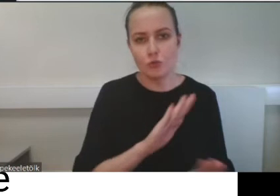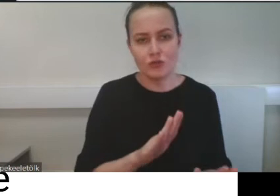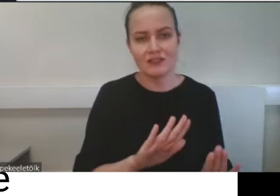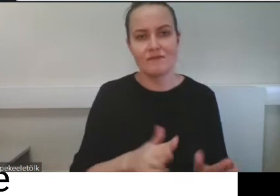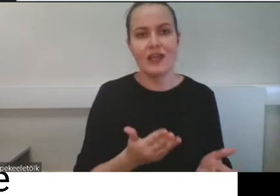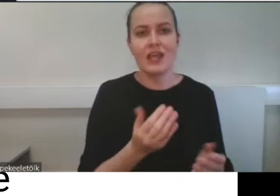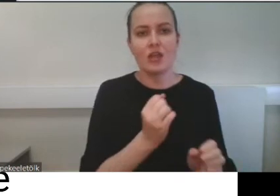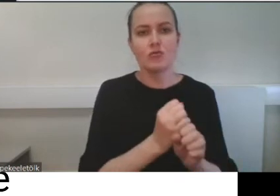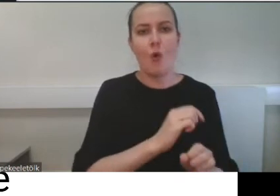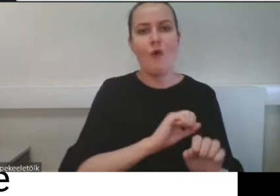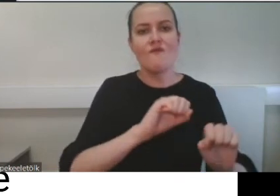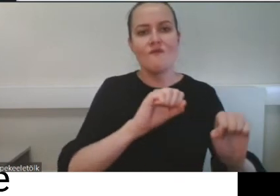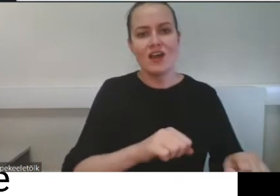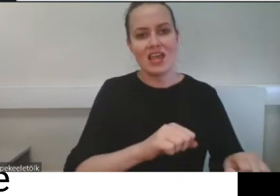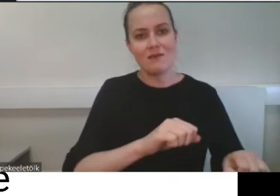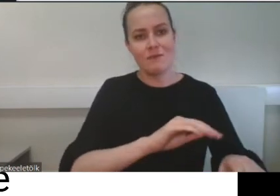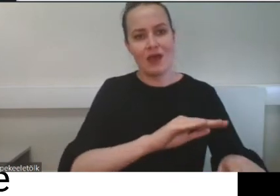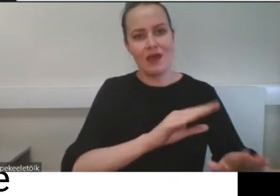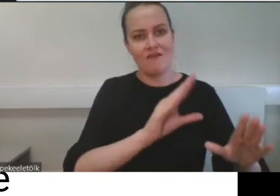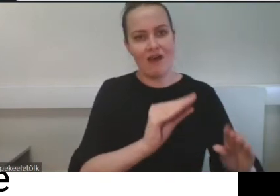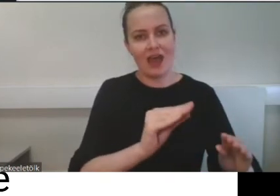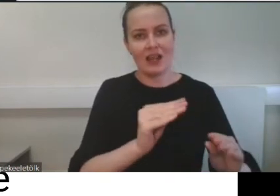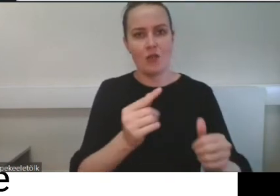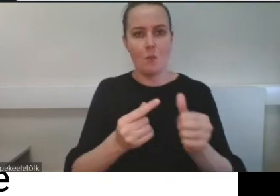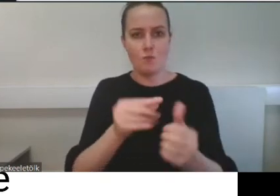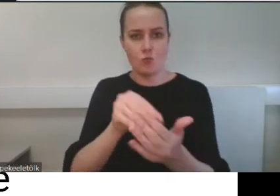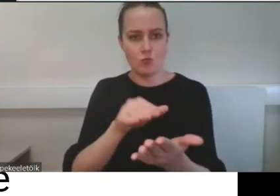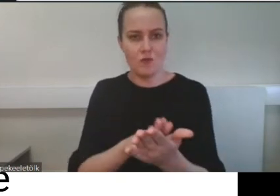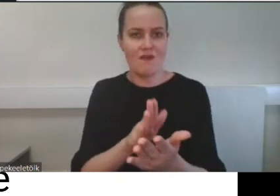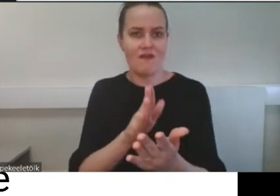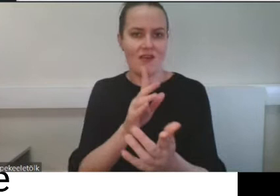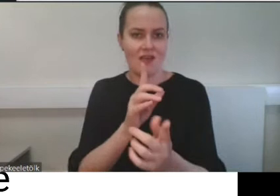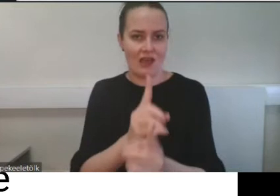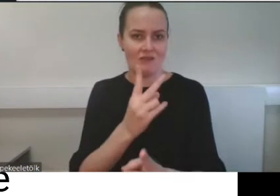uuringus osalema, siis sel hetkel ikkagi on ka inimesi, kes